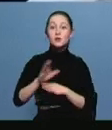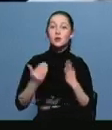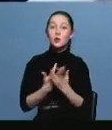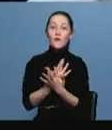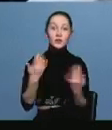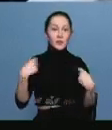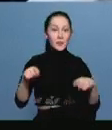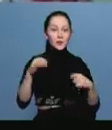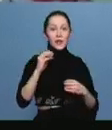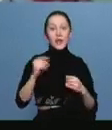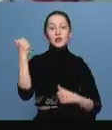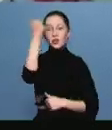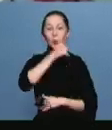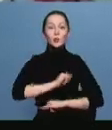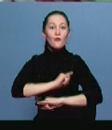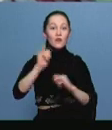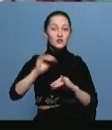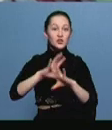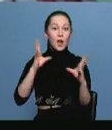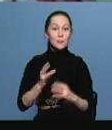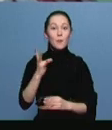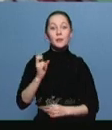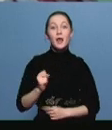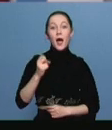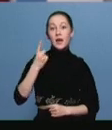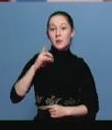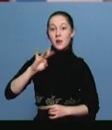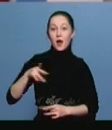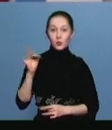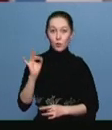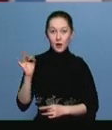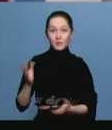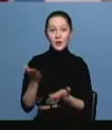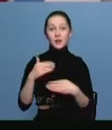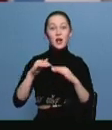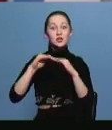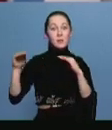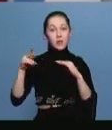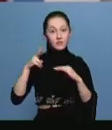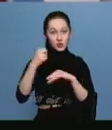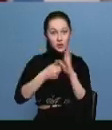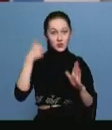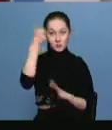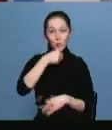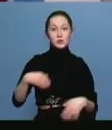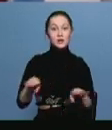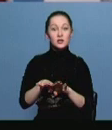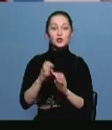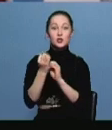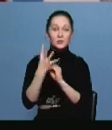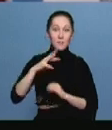продукции, ежегодно увеличивая объем выручки на 1 миллиард рублей. Наша планка в этом году, 2016 год, закрыть 14